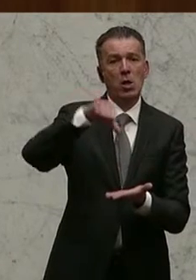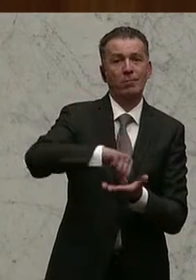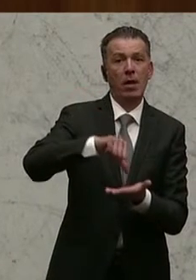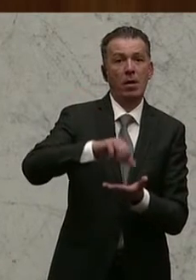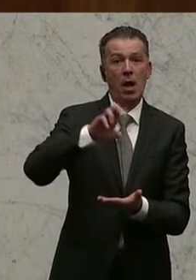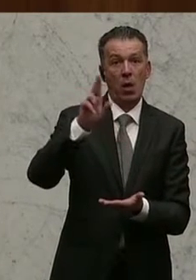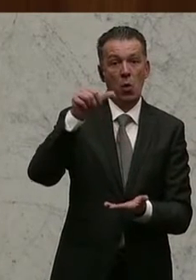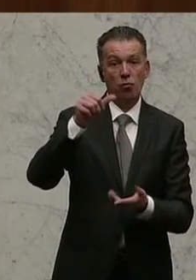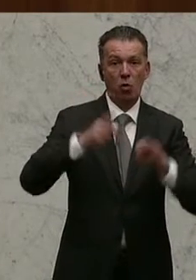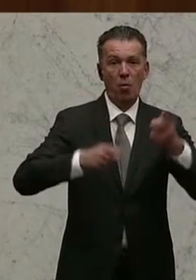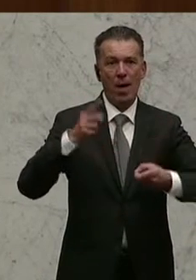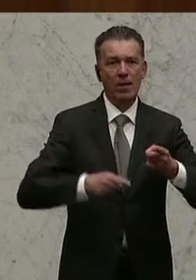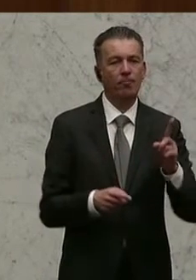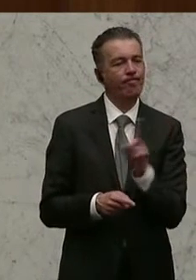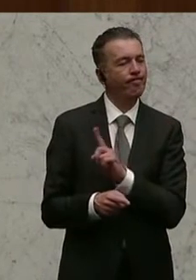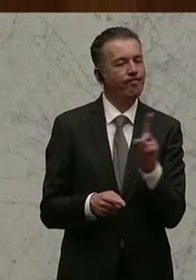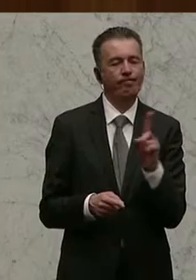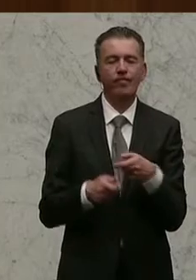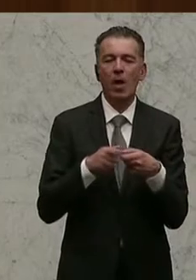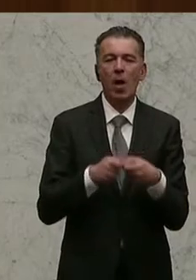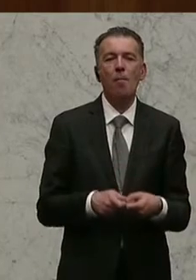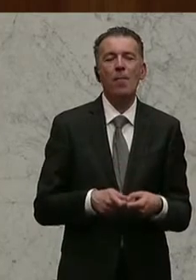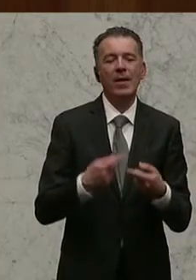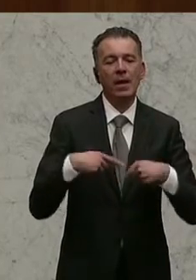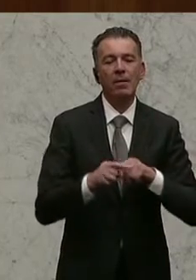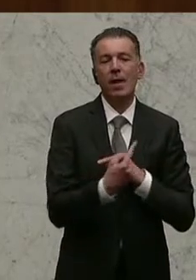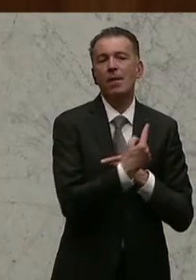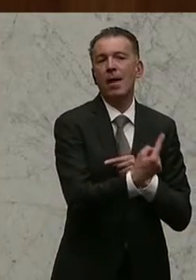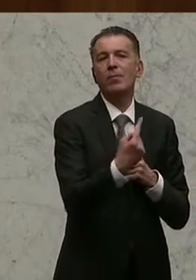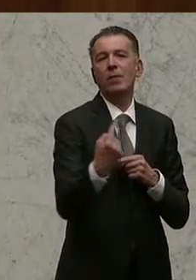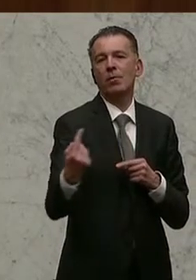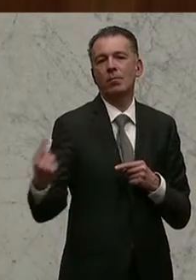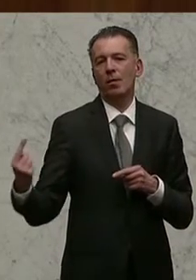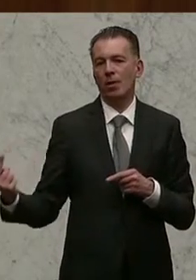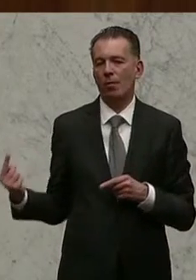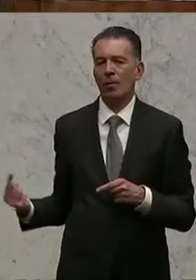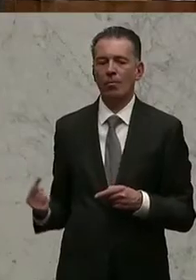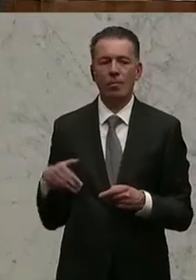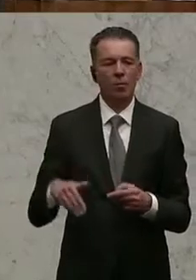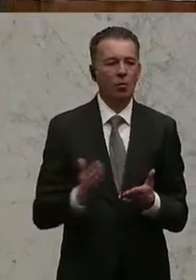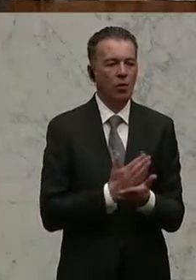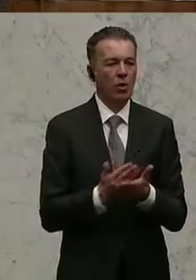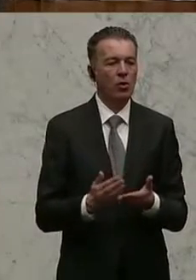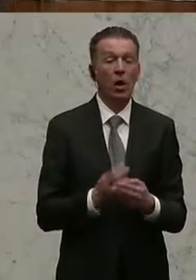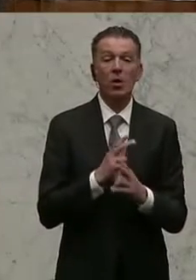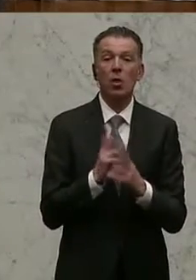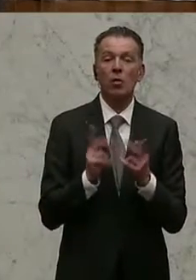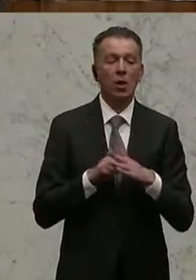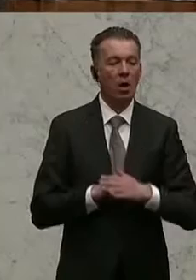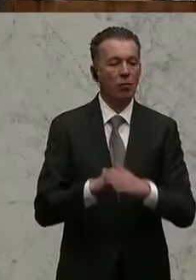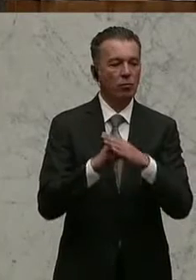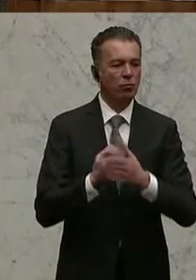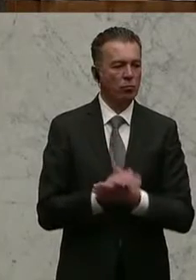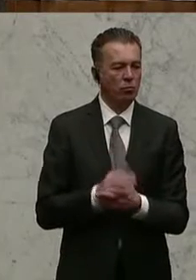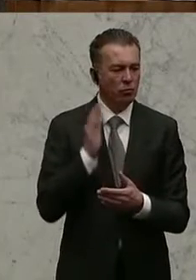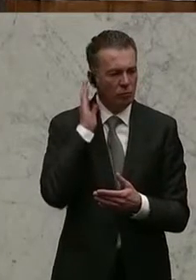EU steht, sondern das muss vom Willen der Mitgliedsländer getragen werden. Und der Beitrag österreichischer Soldaten, der muss immer hier